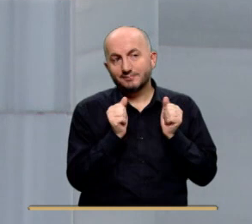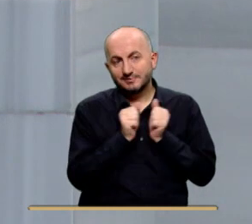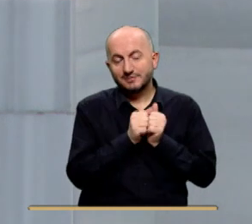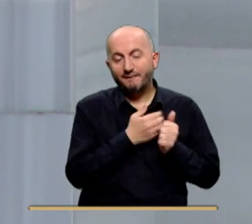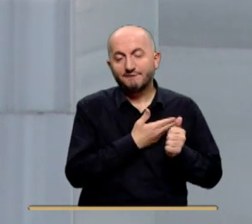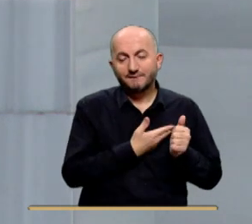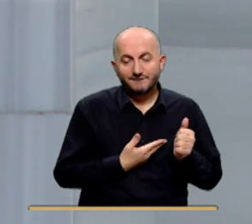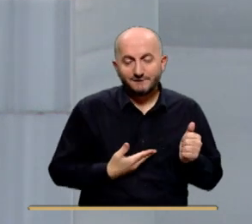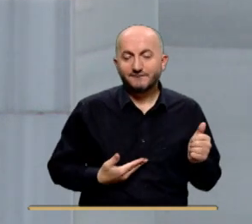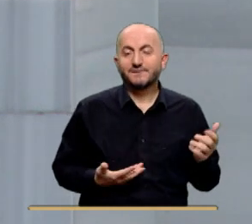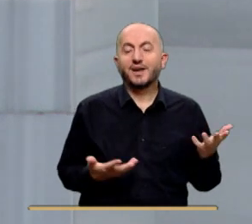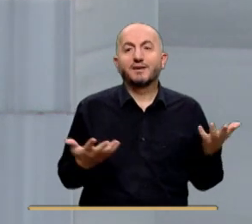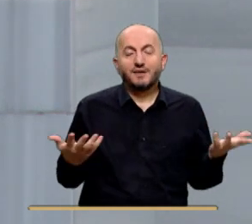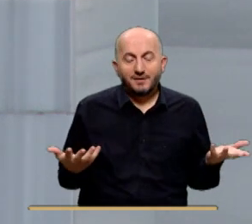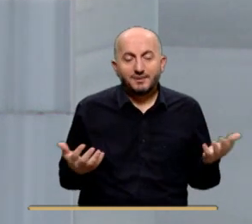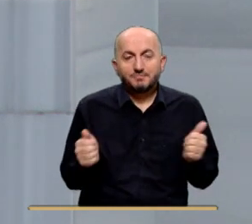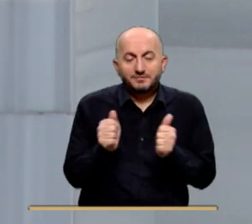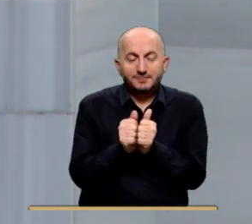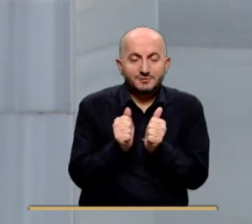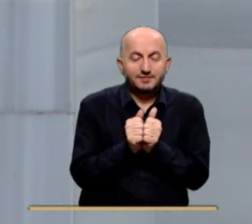bütünleşsin, aynileşsin.